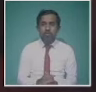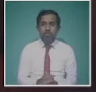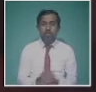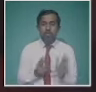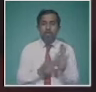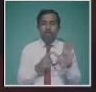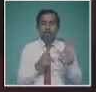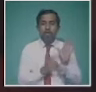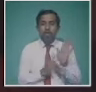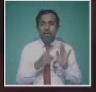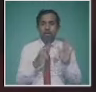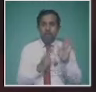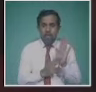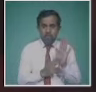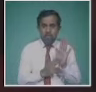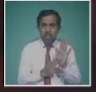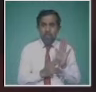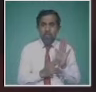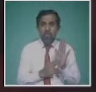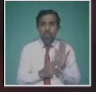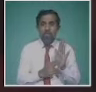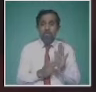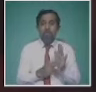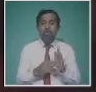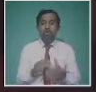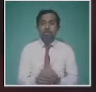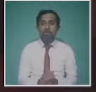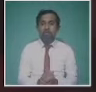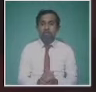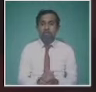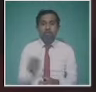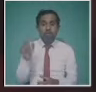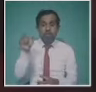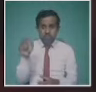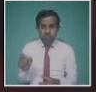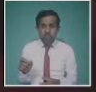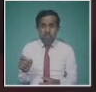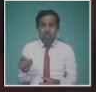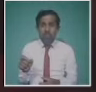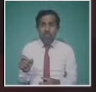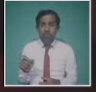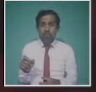නලින් ප්‍රනාන්දු ඇමතිතුමා කතා කරා. හැබැයි එතුමා